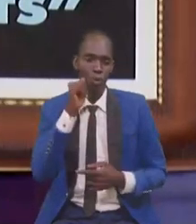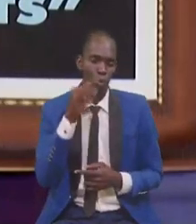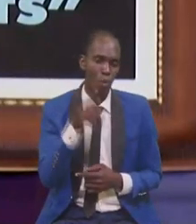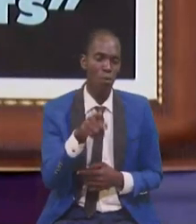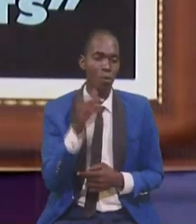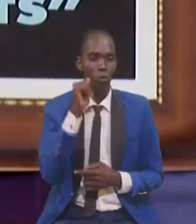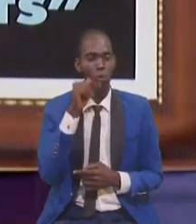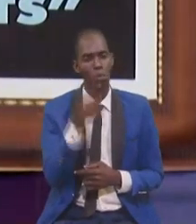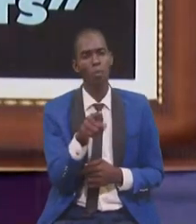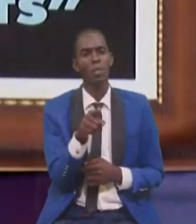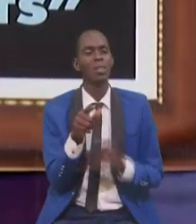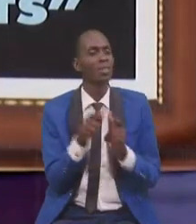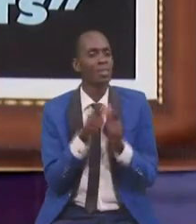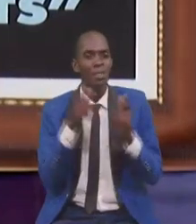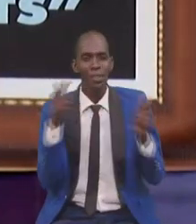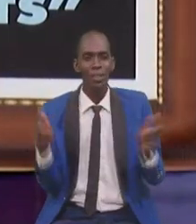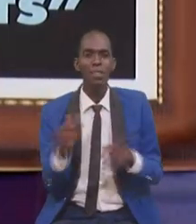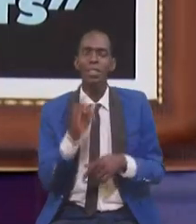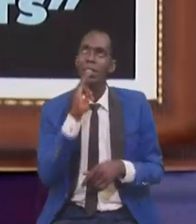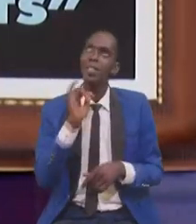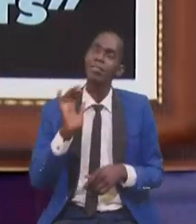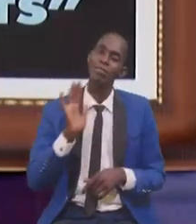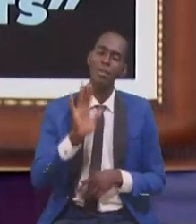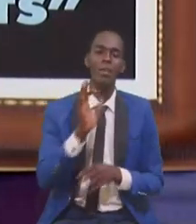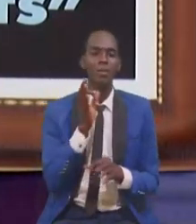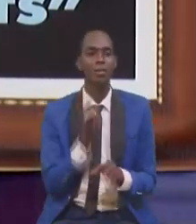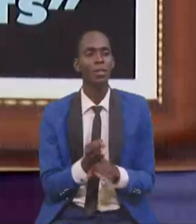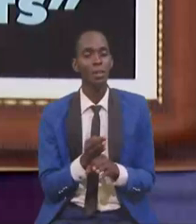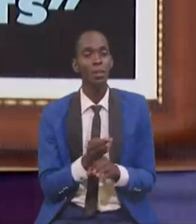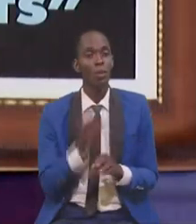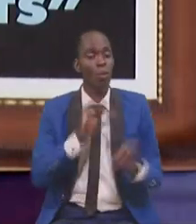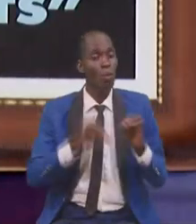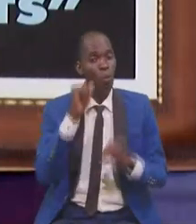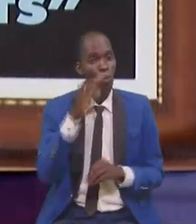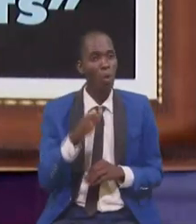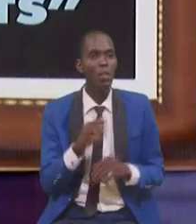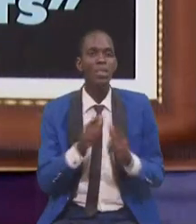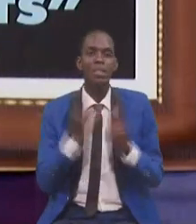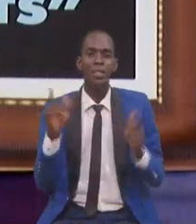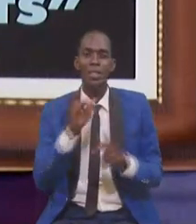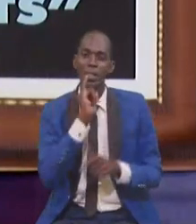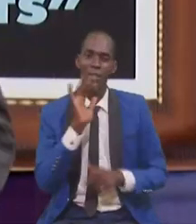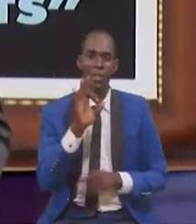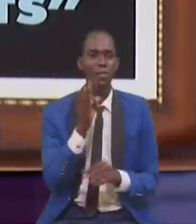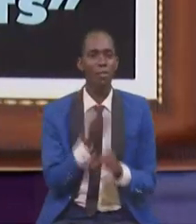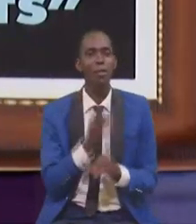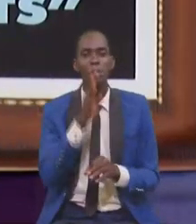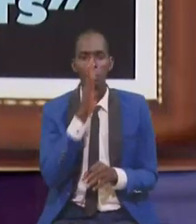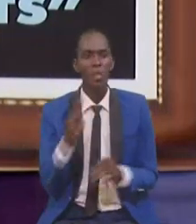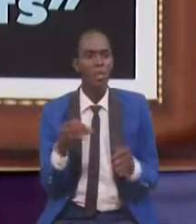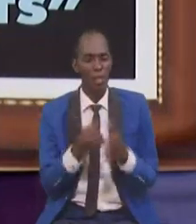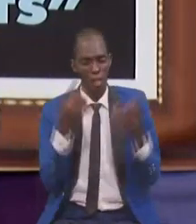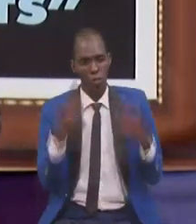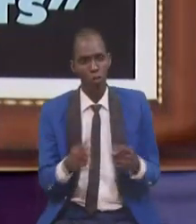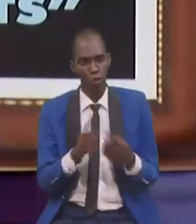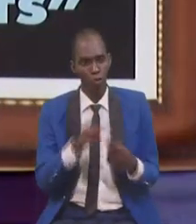Femme, ta foi est grande. Femme, ta foi est grande. Qu'il te